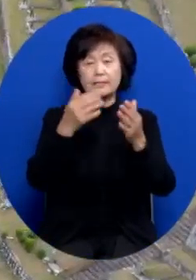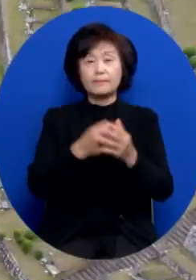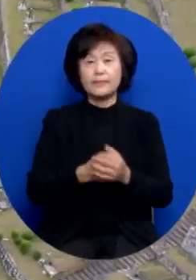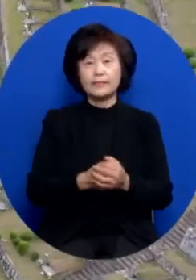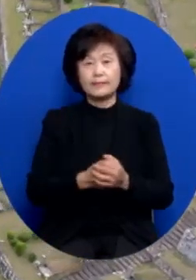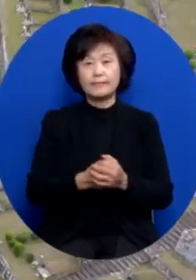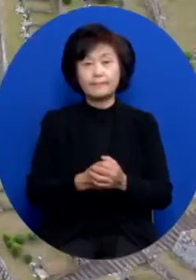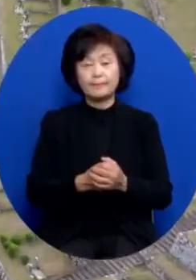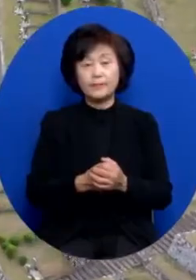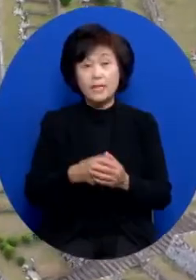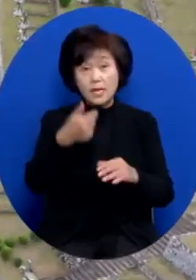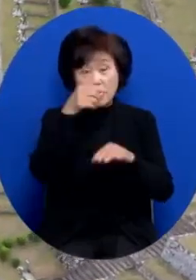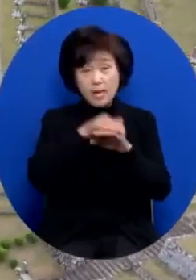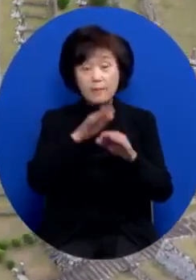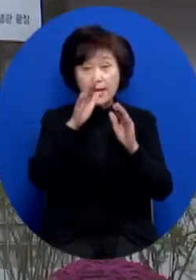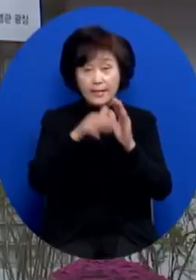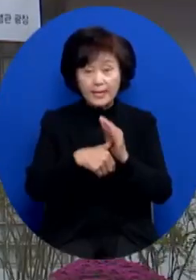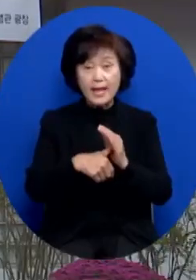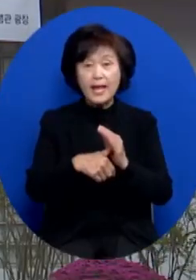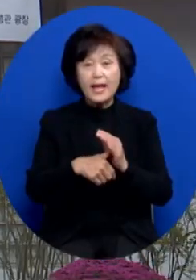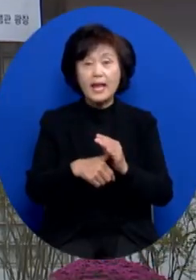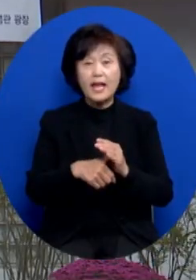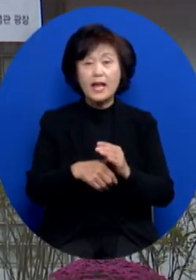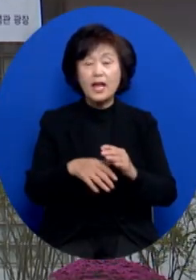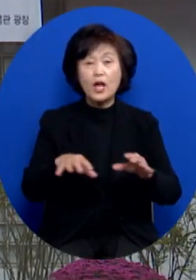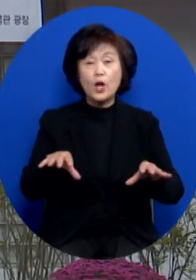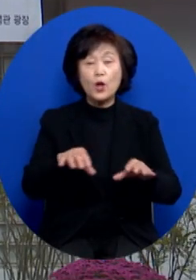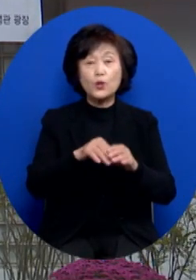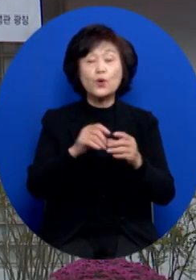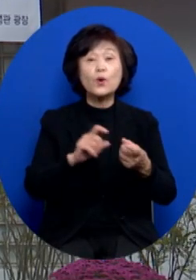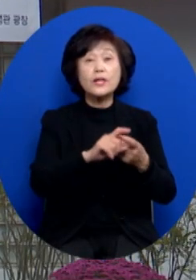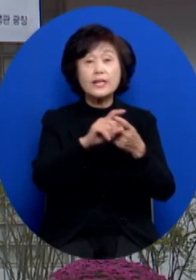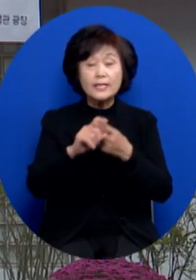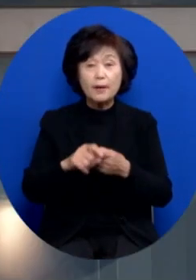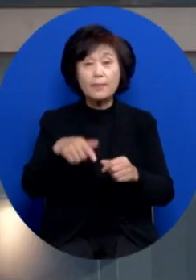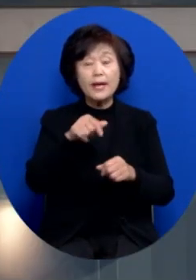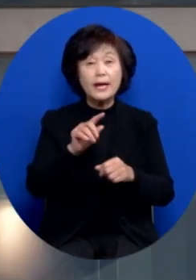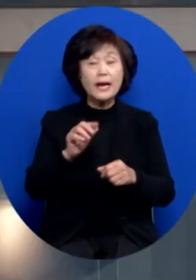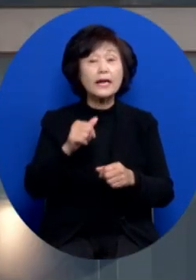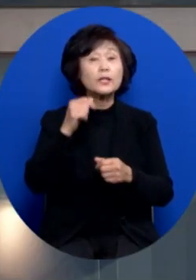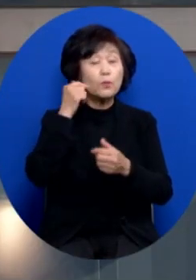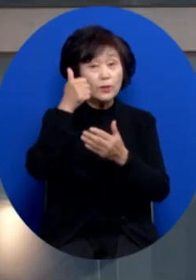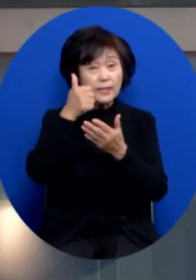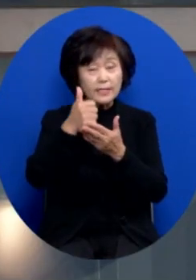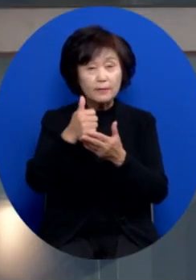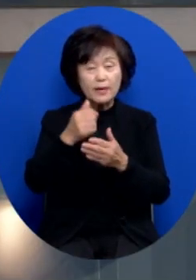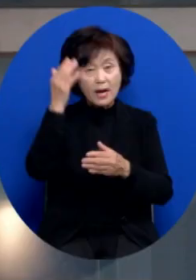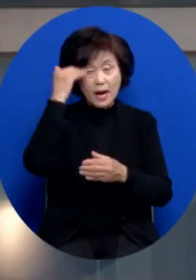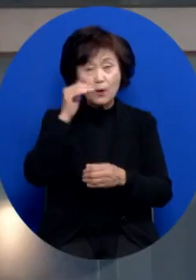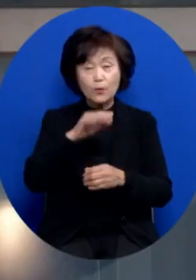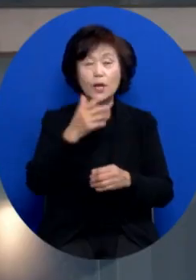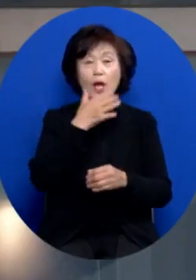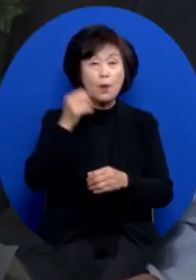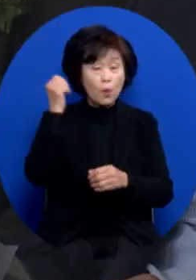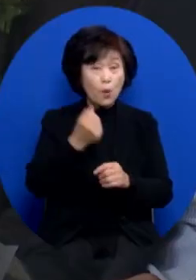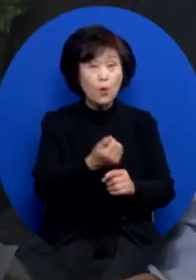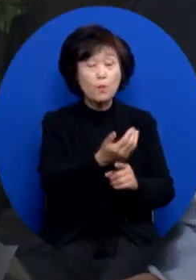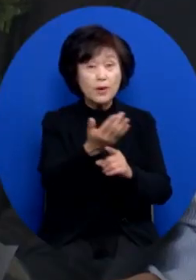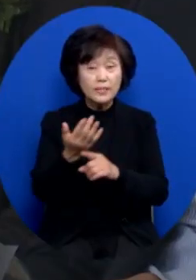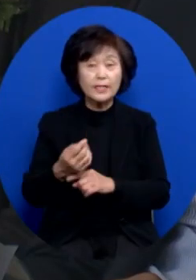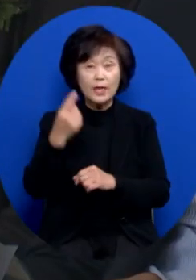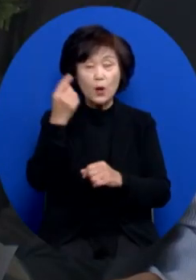드렸습니다 예배에서 경남 기독교 총연합회 대표회장 강대열 목사는 한국의 복음을 전한 호주인